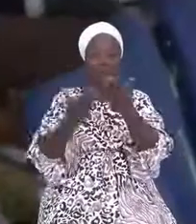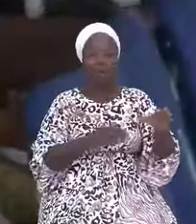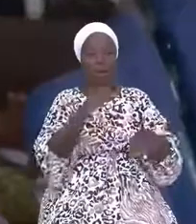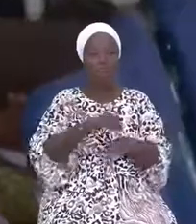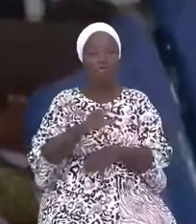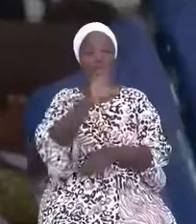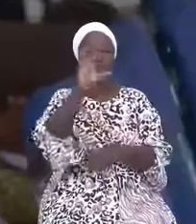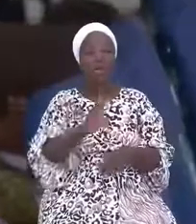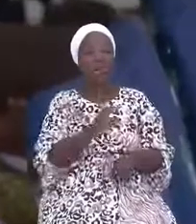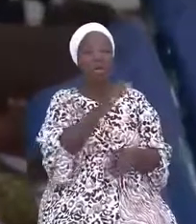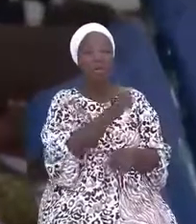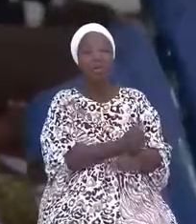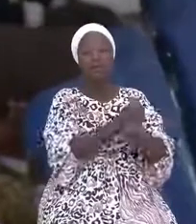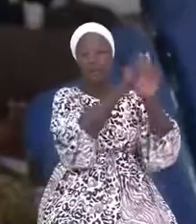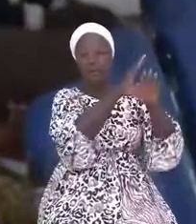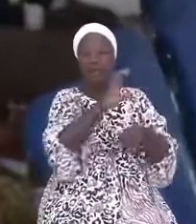calvaire,